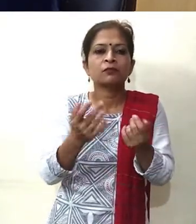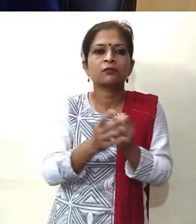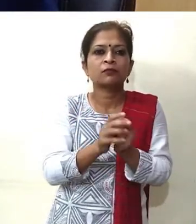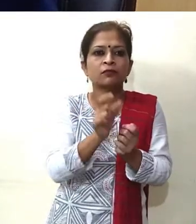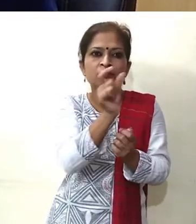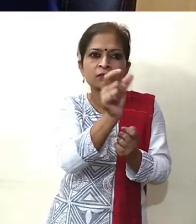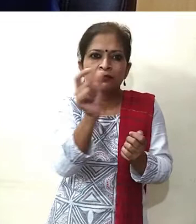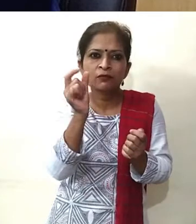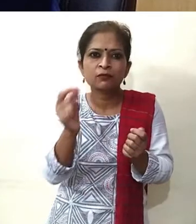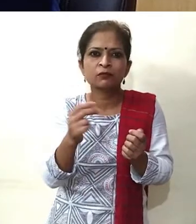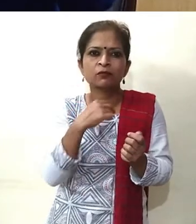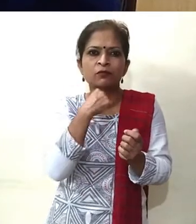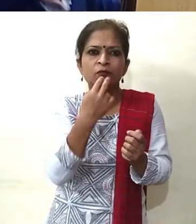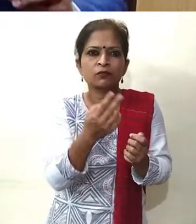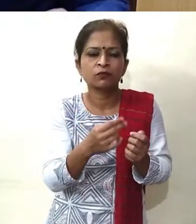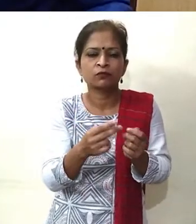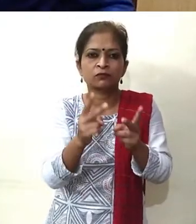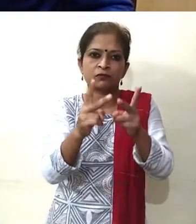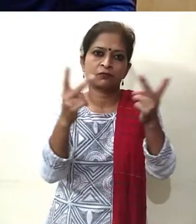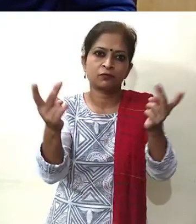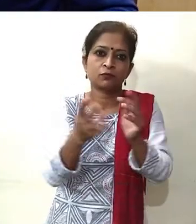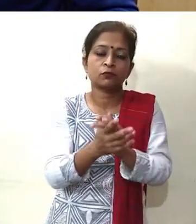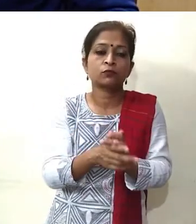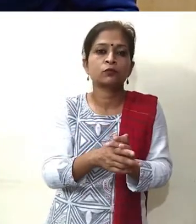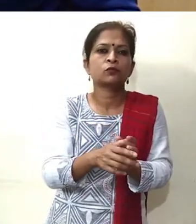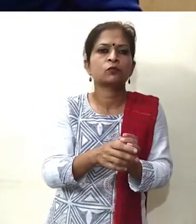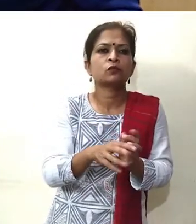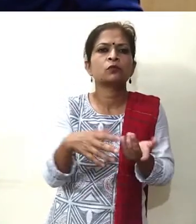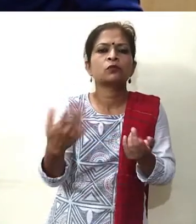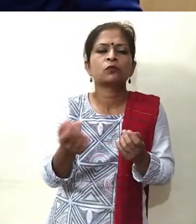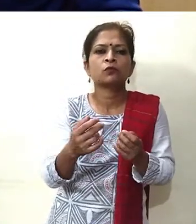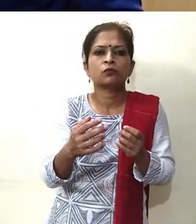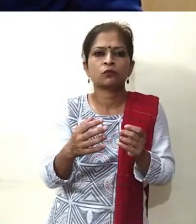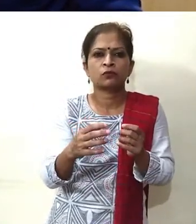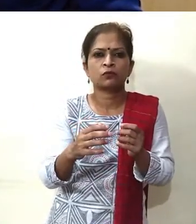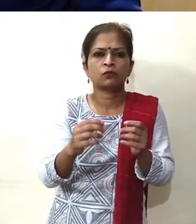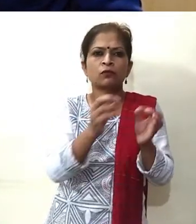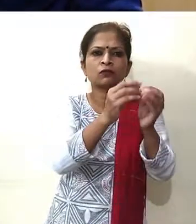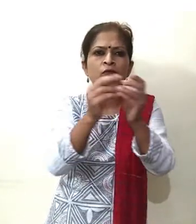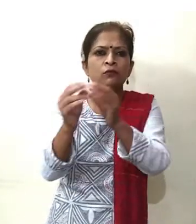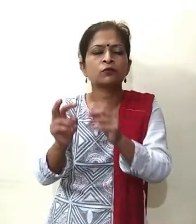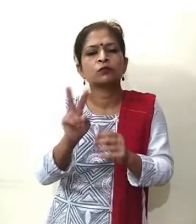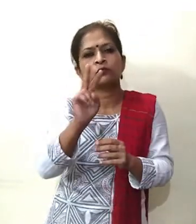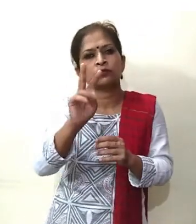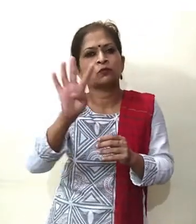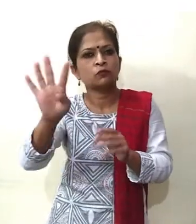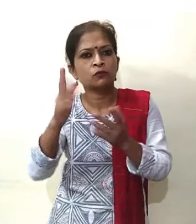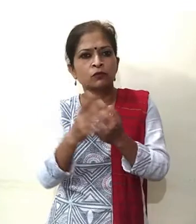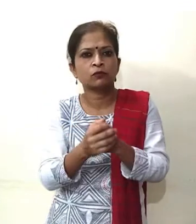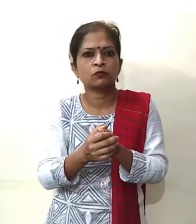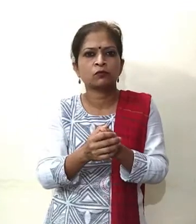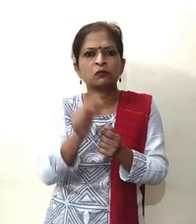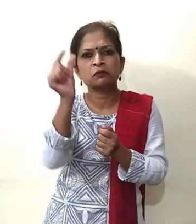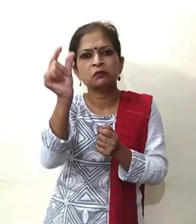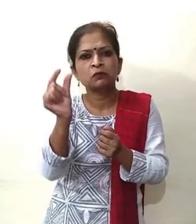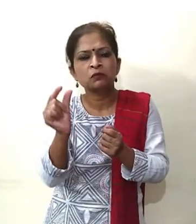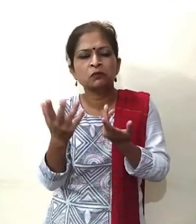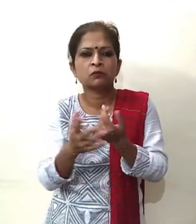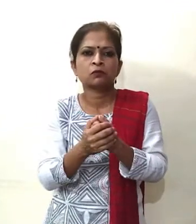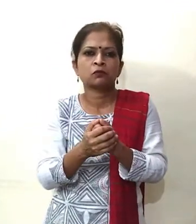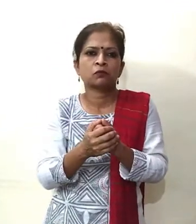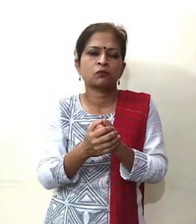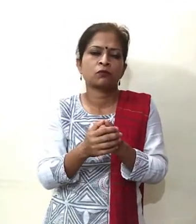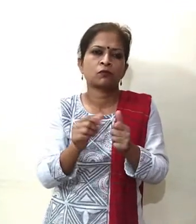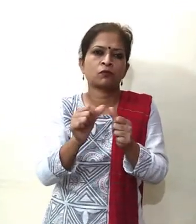स्वर बीच बीच में कहीं कहीं है। उसमें सिर्फ 24 ही अल्फाबेट्स हैं, वो अक्षर नहीं है, ना ही वर्ण है।